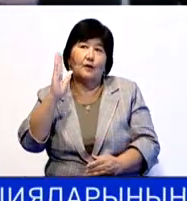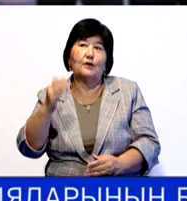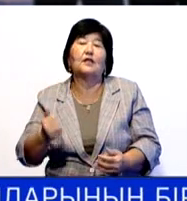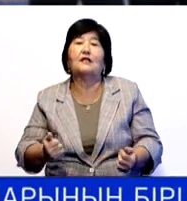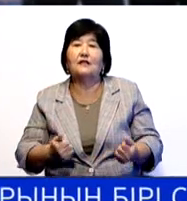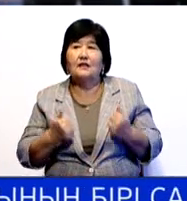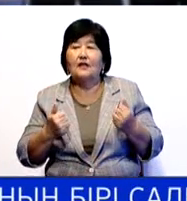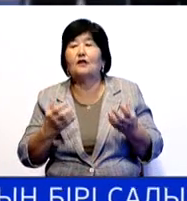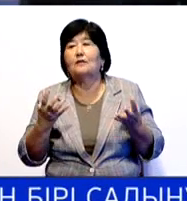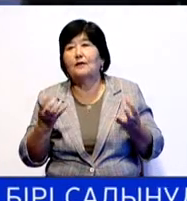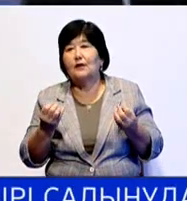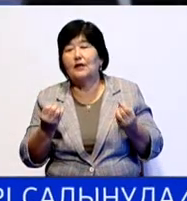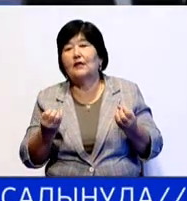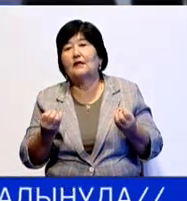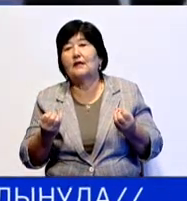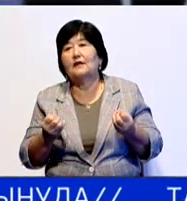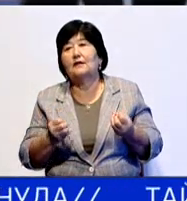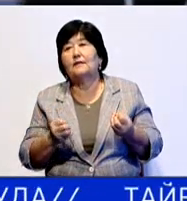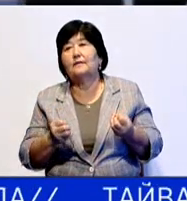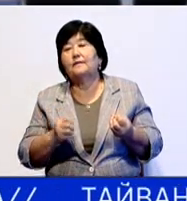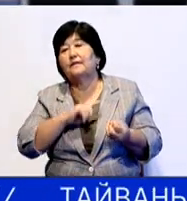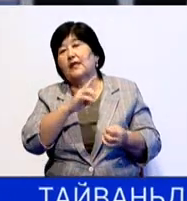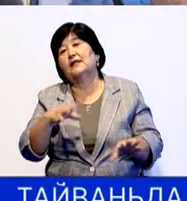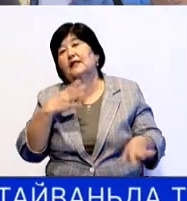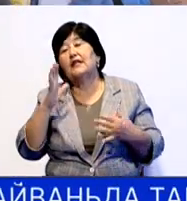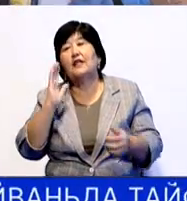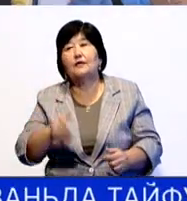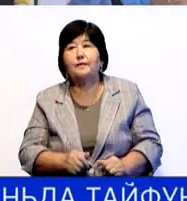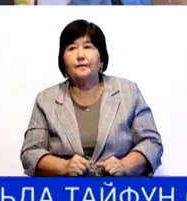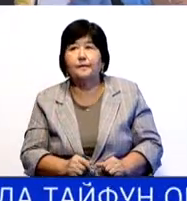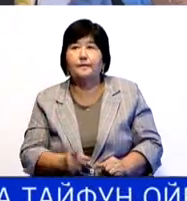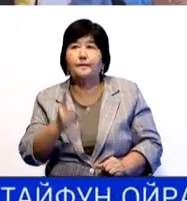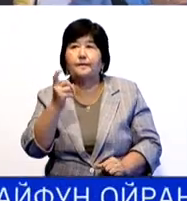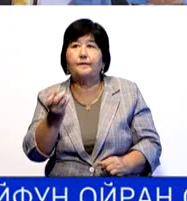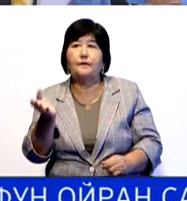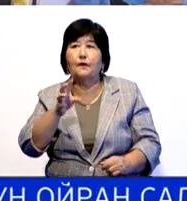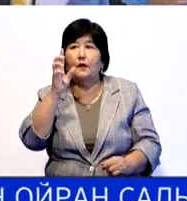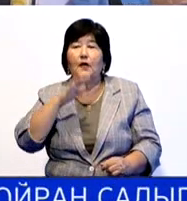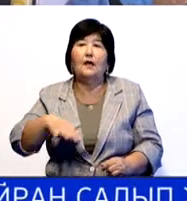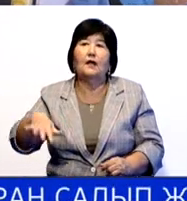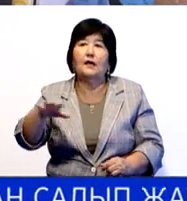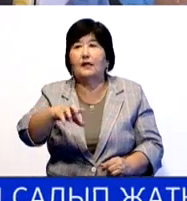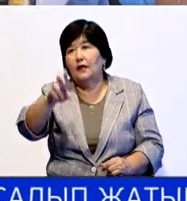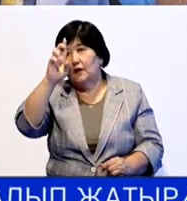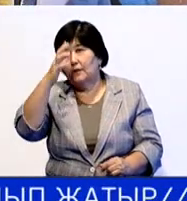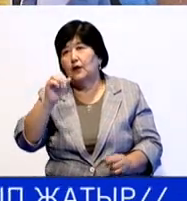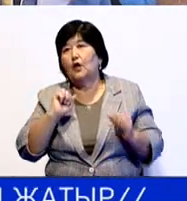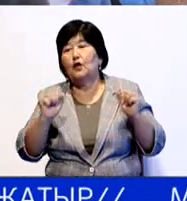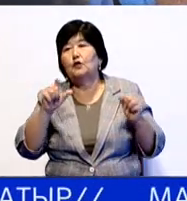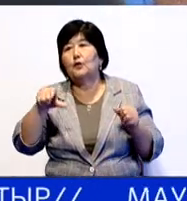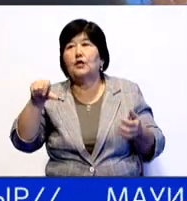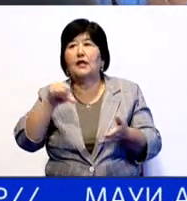және бұдан да қатты дайындаламын. 100-ге жуық елден, мемлекеттен спортшылар